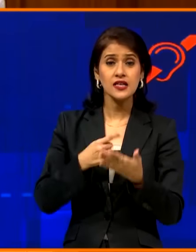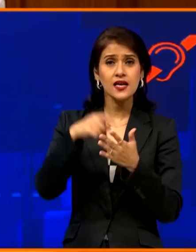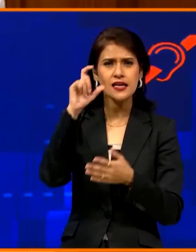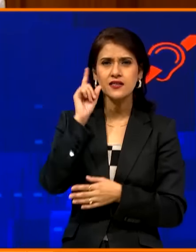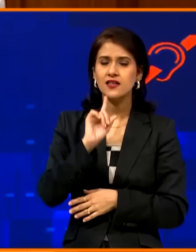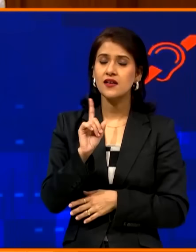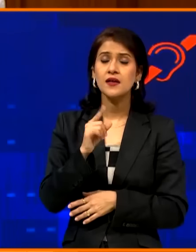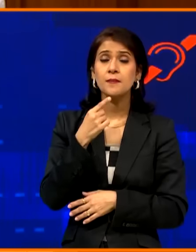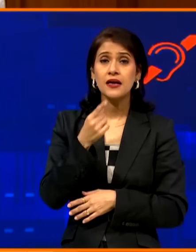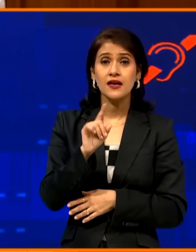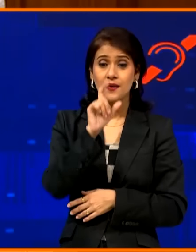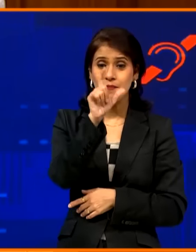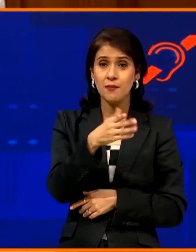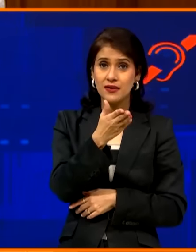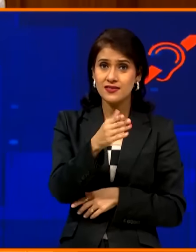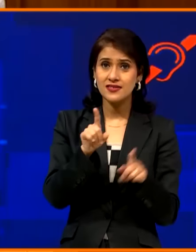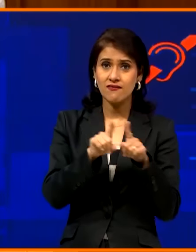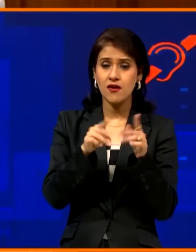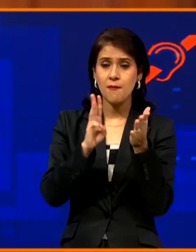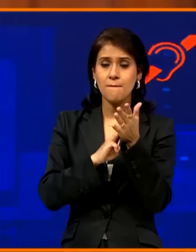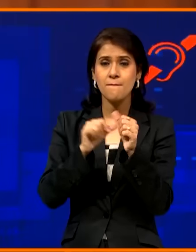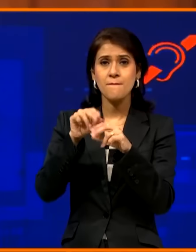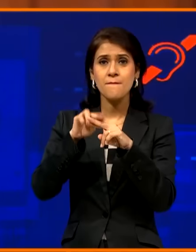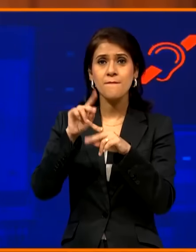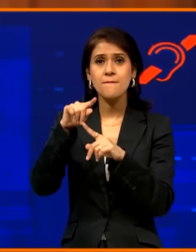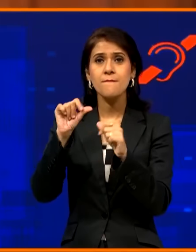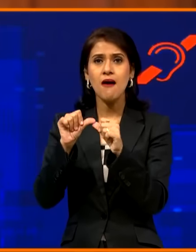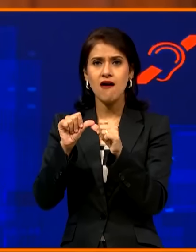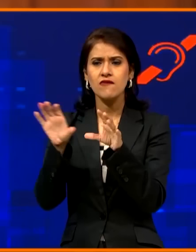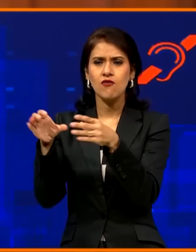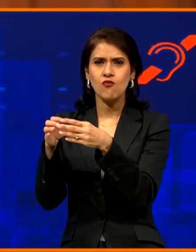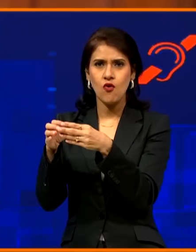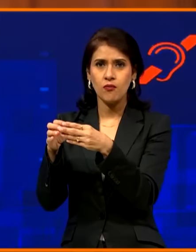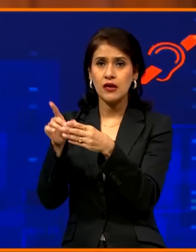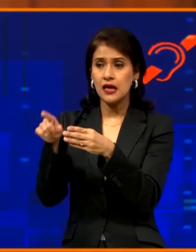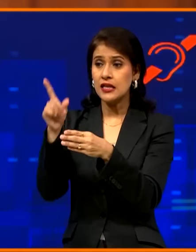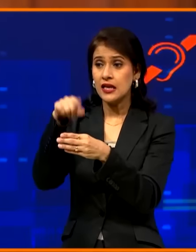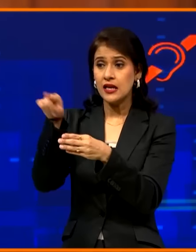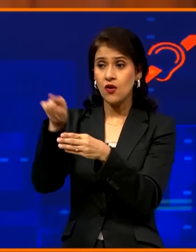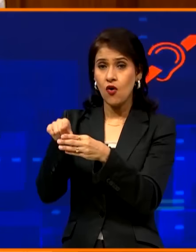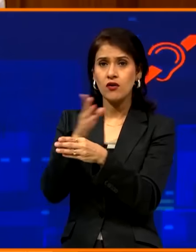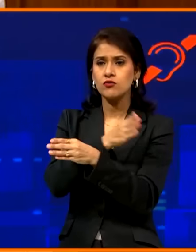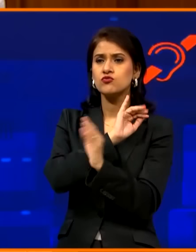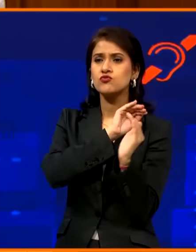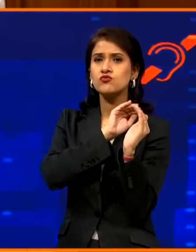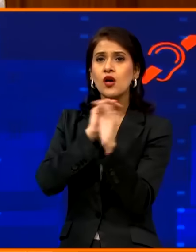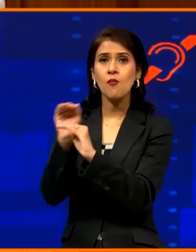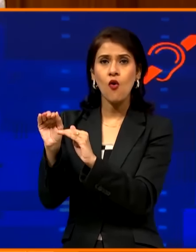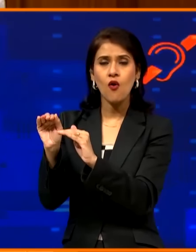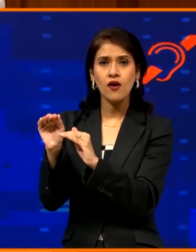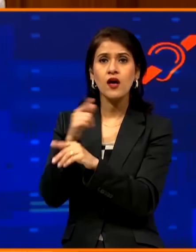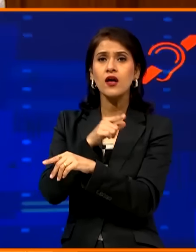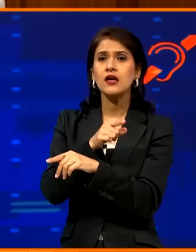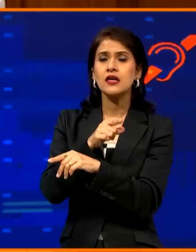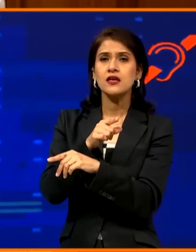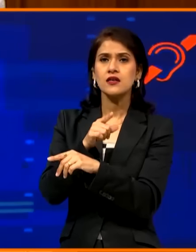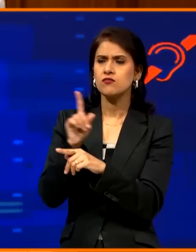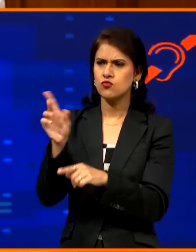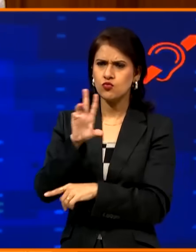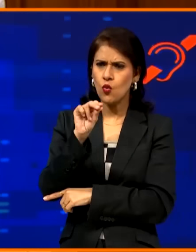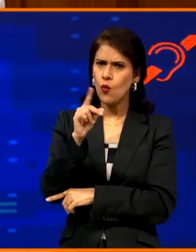लोग किसी माफिया के खिलाफ एक्शन लिए जाने पर अगर ऑब्जेक्शन करेंगे आप कहां ऑब्जेक्शन कर रहे हैं एक्शन